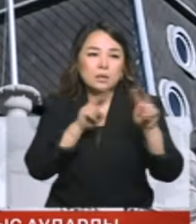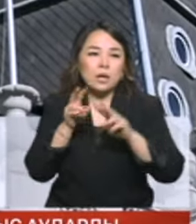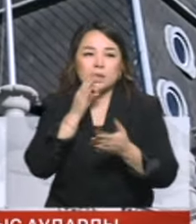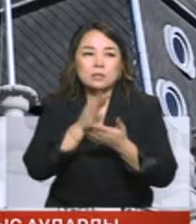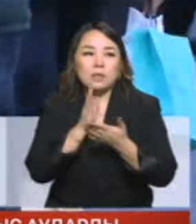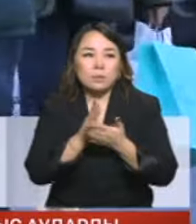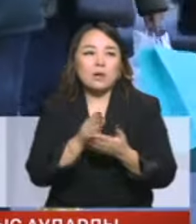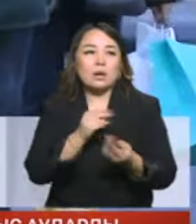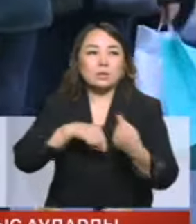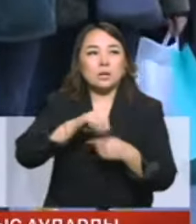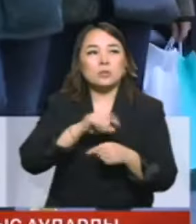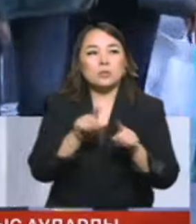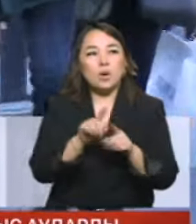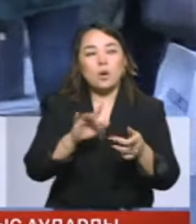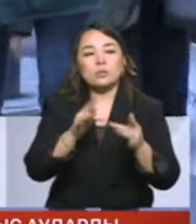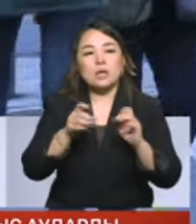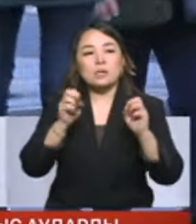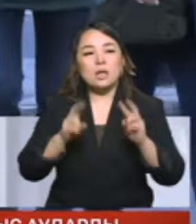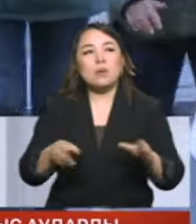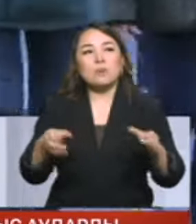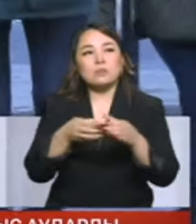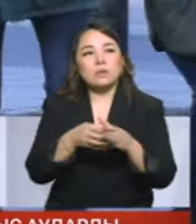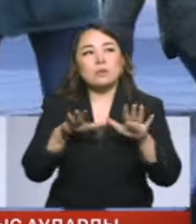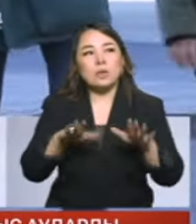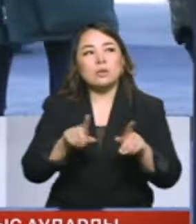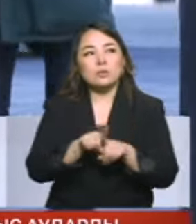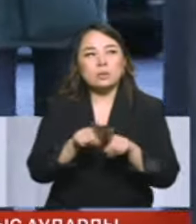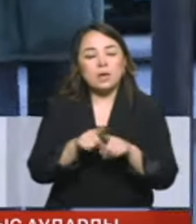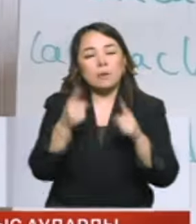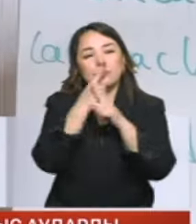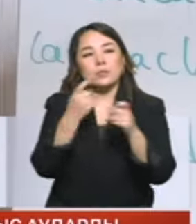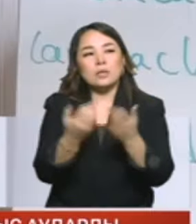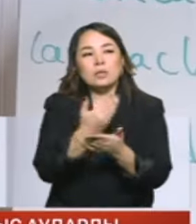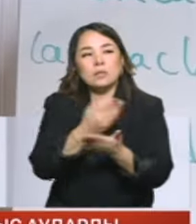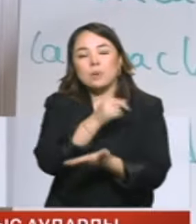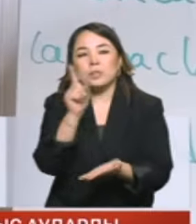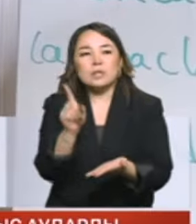болады. Кәсіпкерлер туралы онлайн платформалар ақпарат беріп отыруға міндетті.